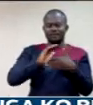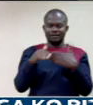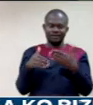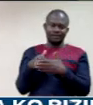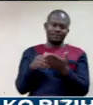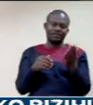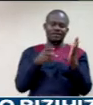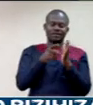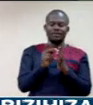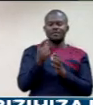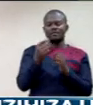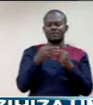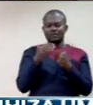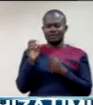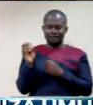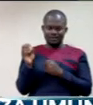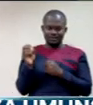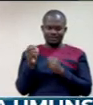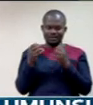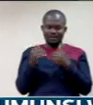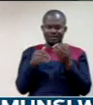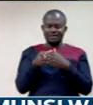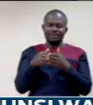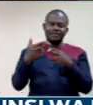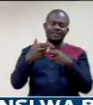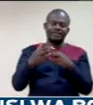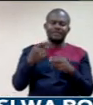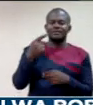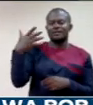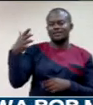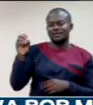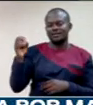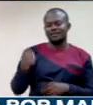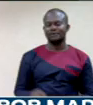rwaguraga nk'icy'umunani. None ubu ngubu zigeze ku cyatanu